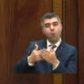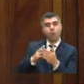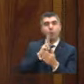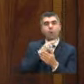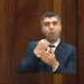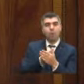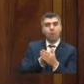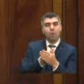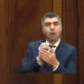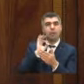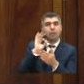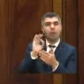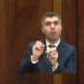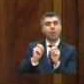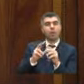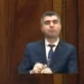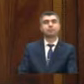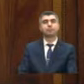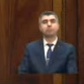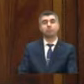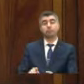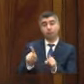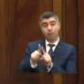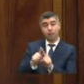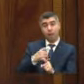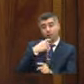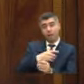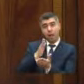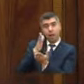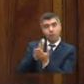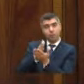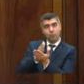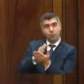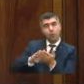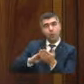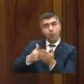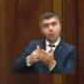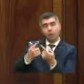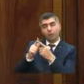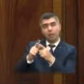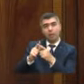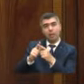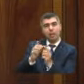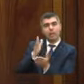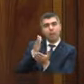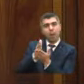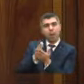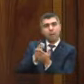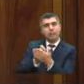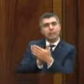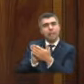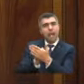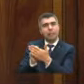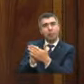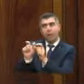ستدبر شأنهم العام، وبالتالي من حقهم ومن حقنا أن نخشى على العملية الديمقراطية. نحن لا نحاسبكم على اختيار